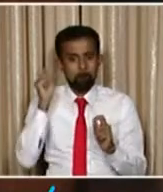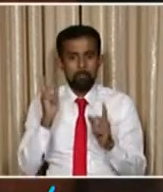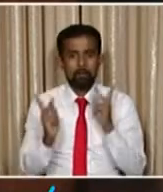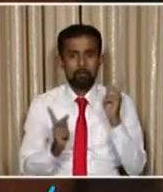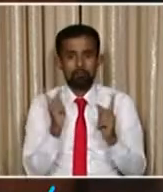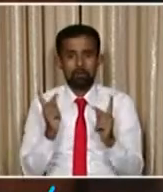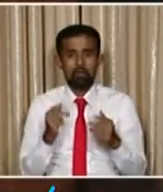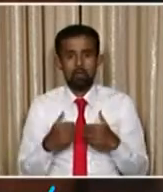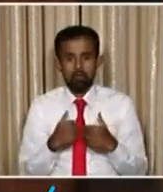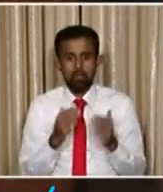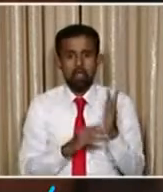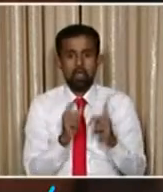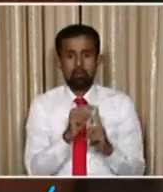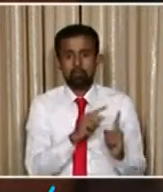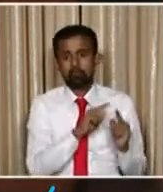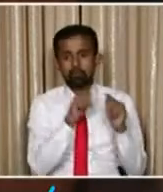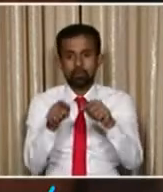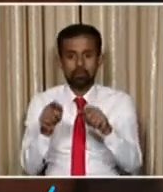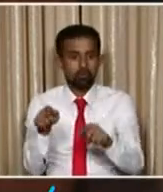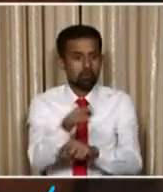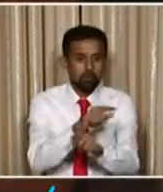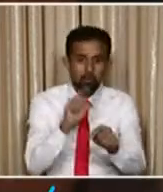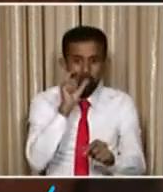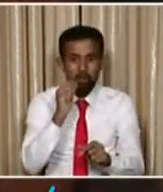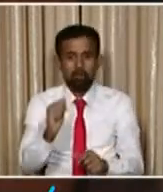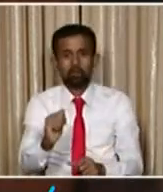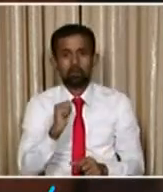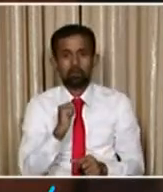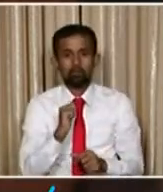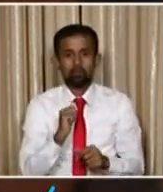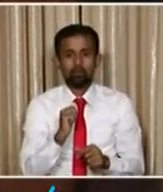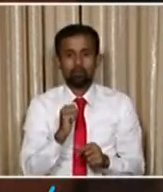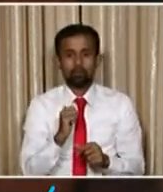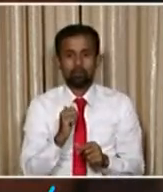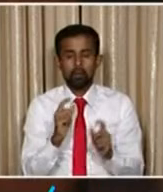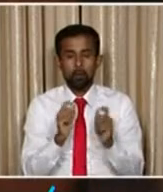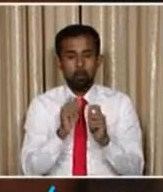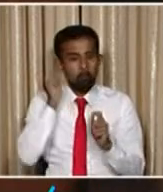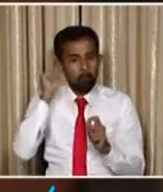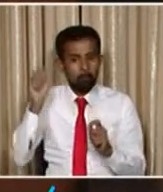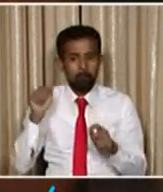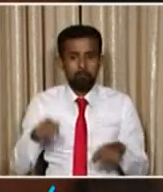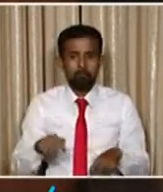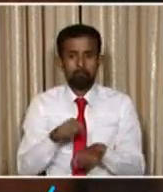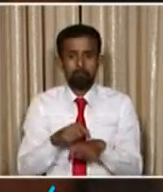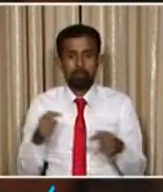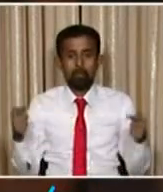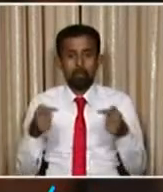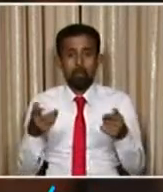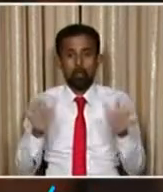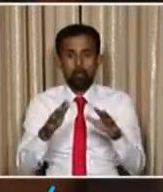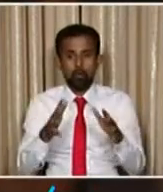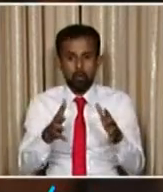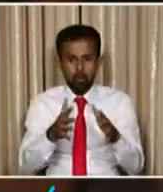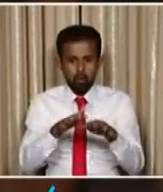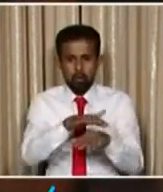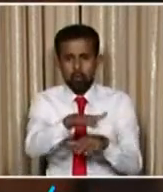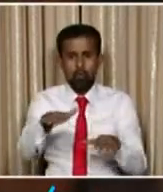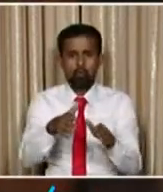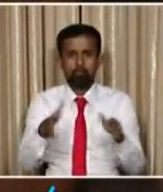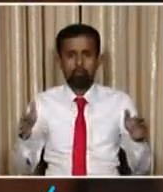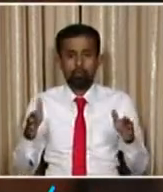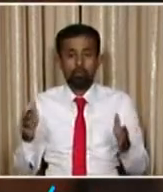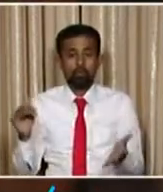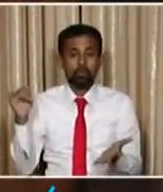එකක්. අපිත් ඒ ඇමතිවරයාත් එක්ක ගිහිල්ලා බලනවා කැරකිලා බලලා එනවා. බල්ලාවට මේ බැටික්ලෝ දැනට තියෙන එයාපෝට් සයිස් එකත් එක්ක දැනට